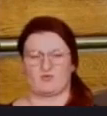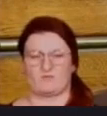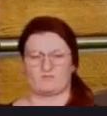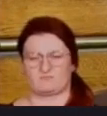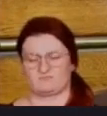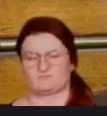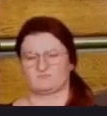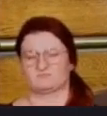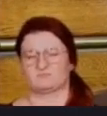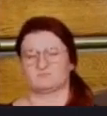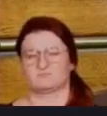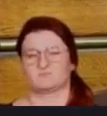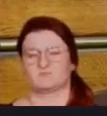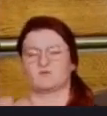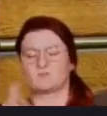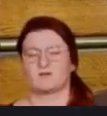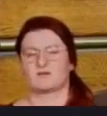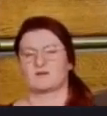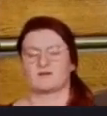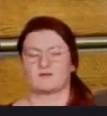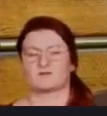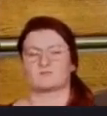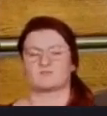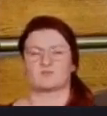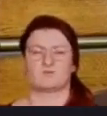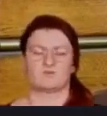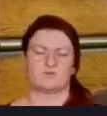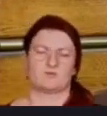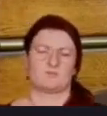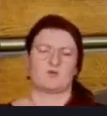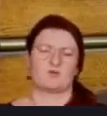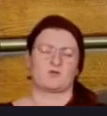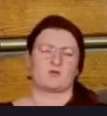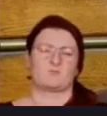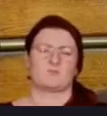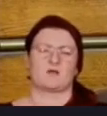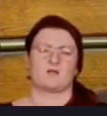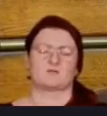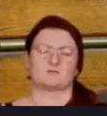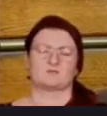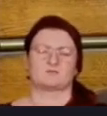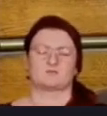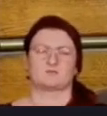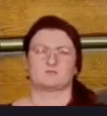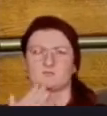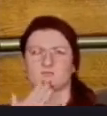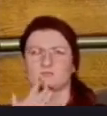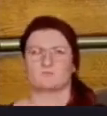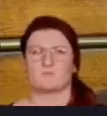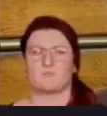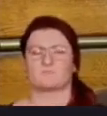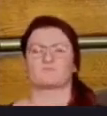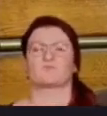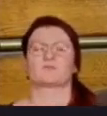pan radny, pan przewodniczący Piotr Breś przywoływał. Co